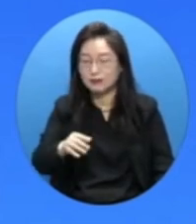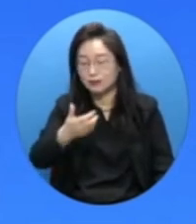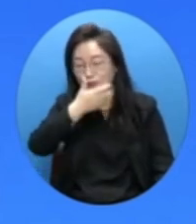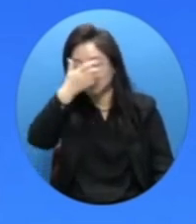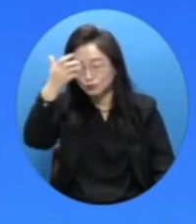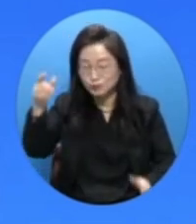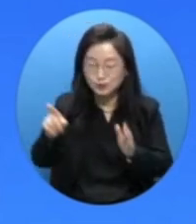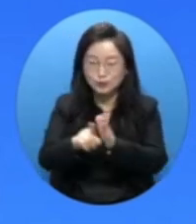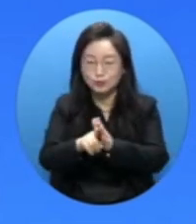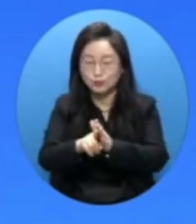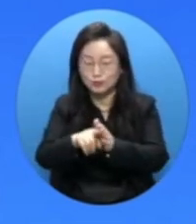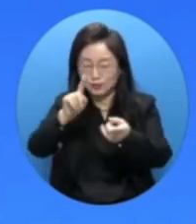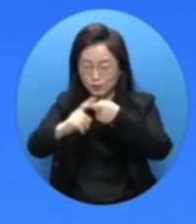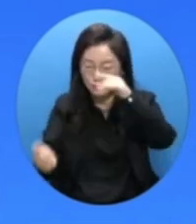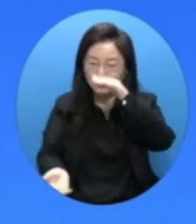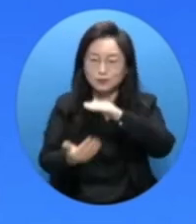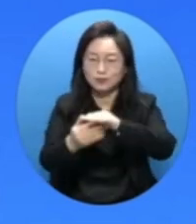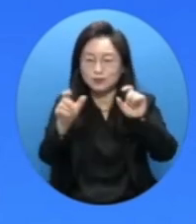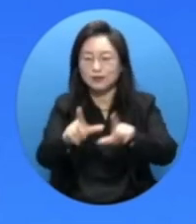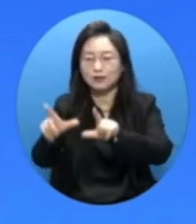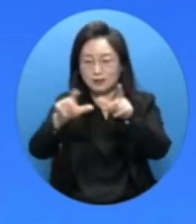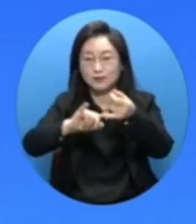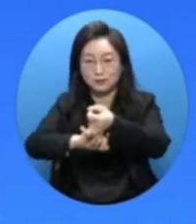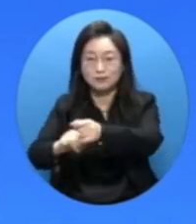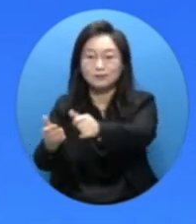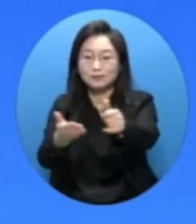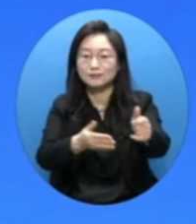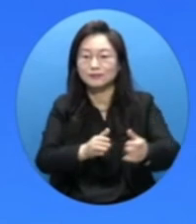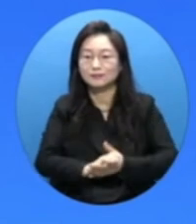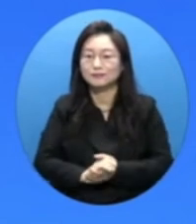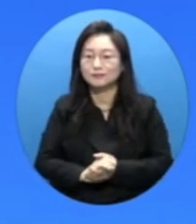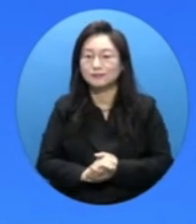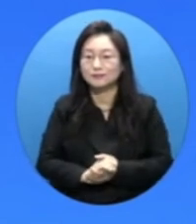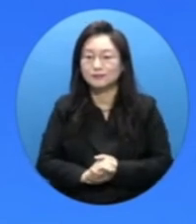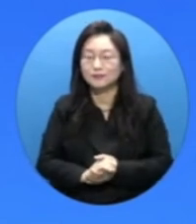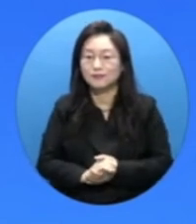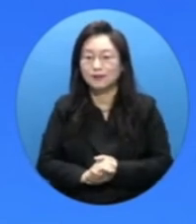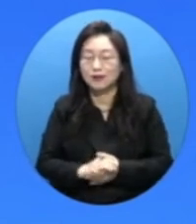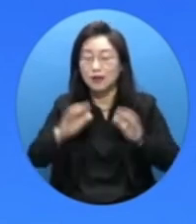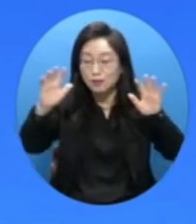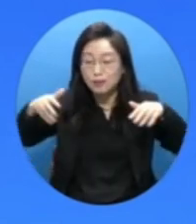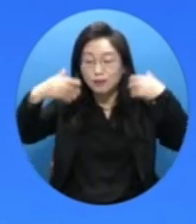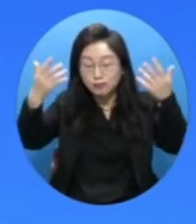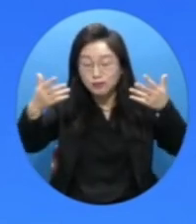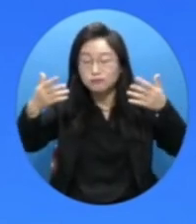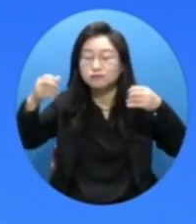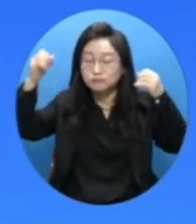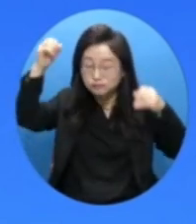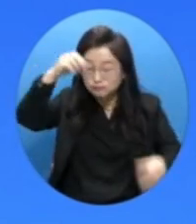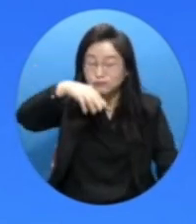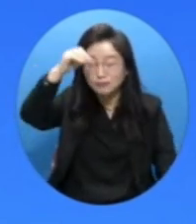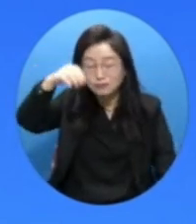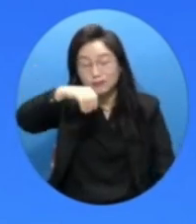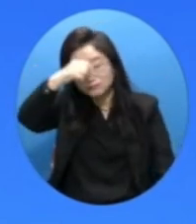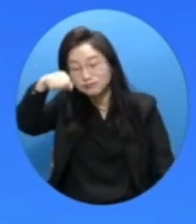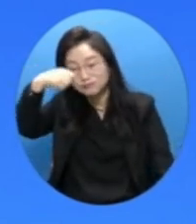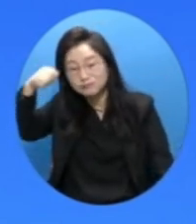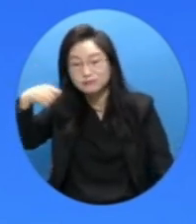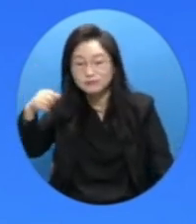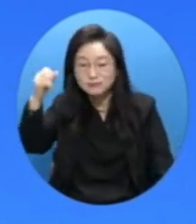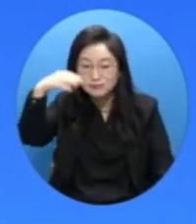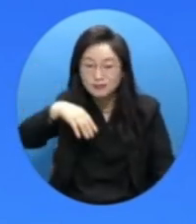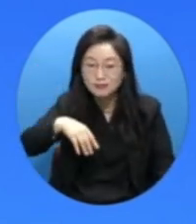그 꿈을 이루며 살아가는 삶을 사시기를 바랍니다 바람 부는 대로 물결 제대로 떠내는